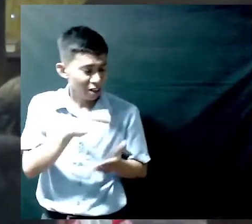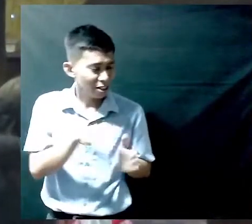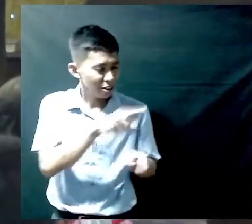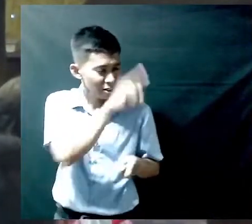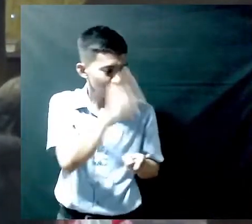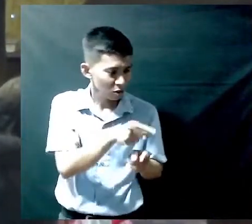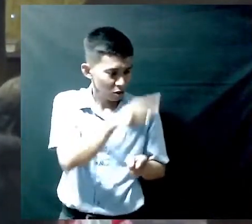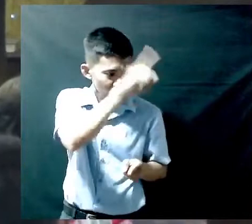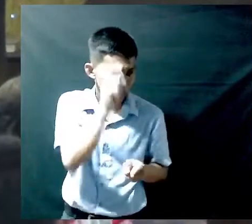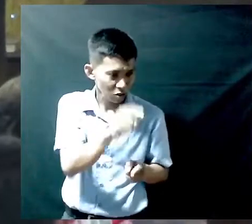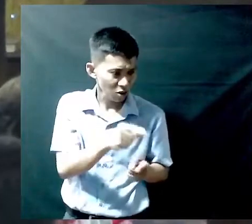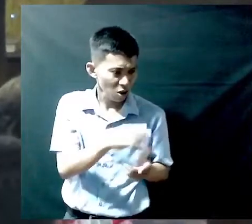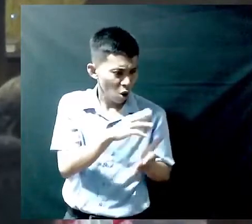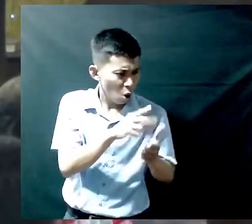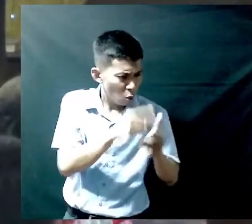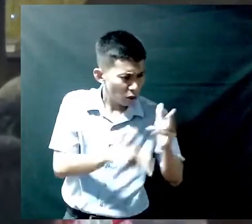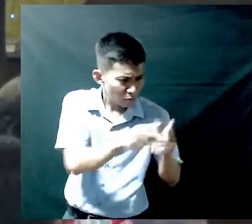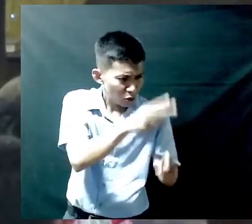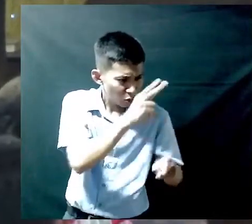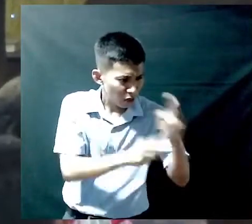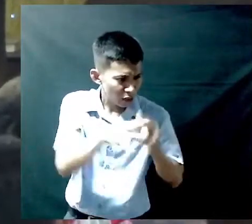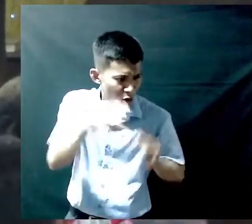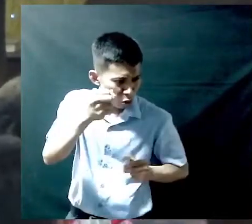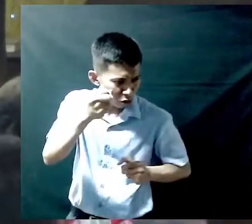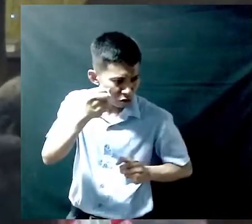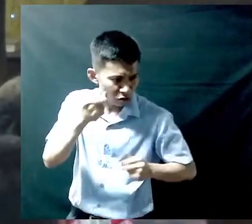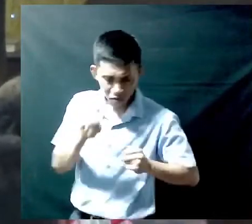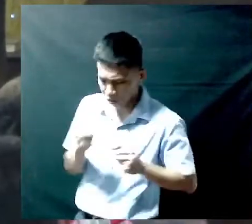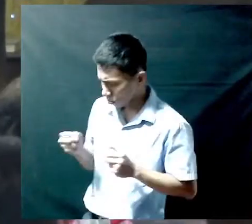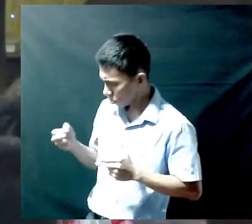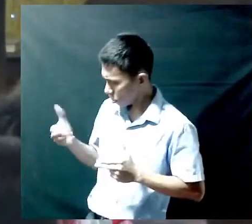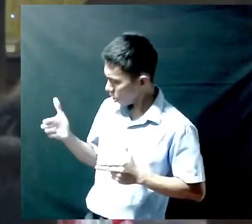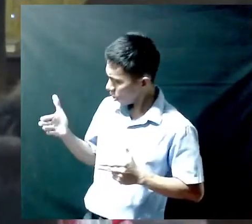hand? Sabi ni Moses, a rod.